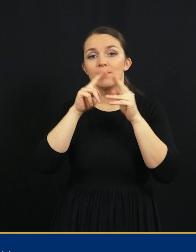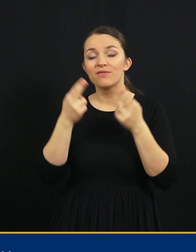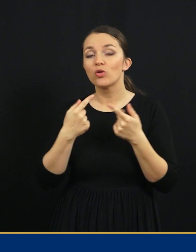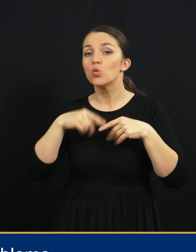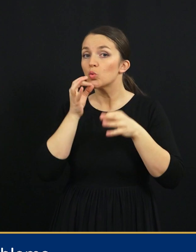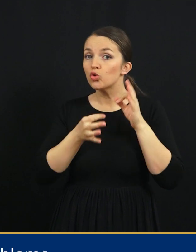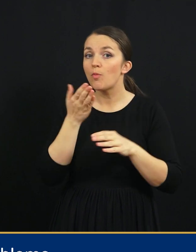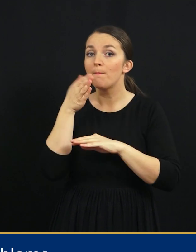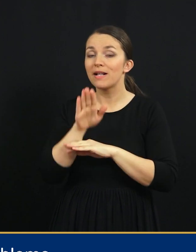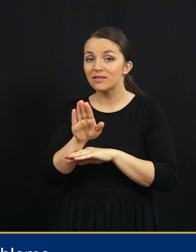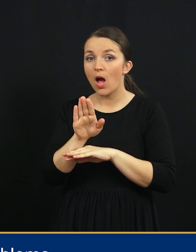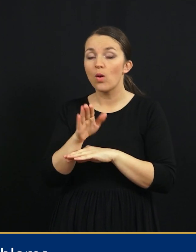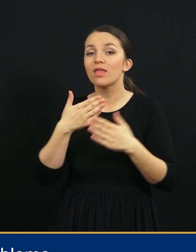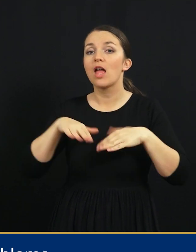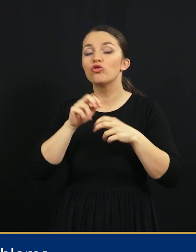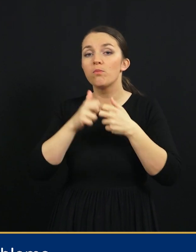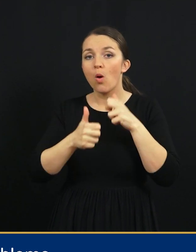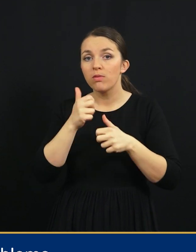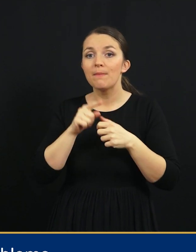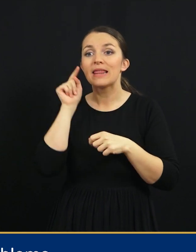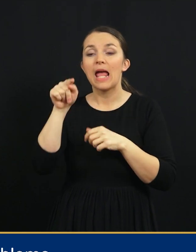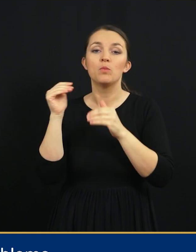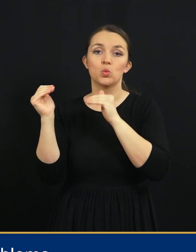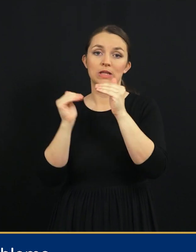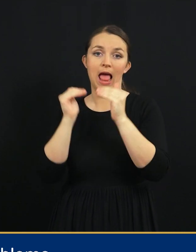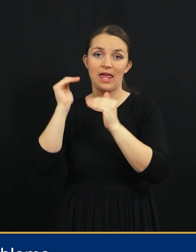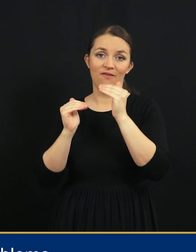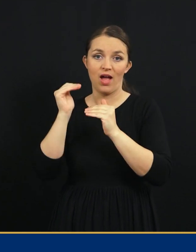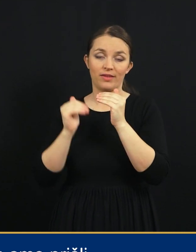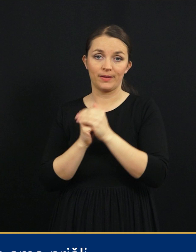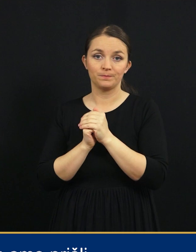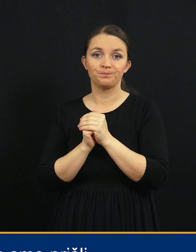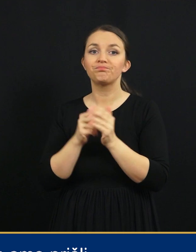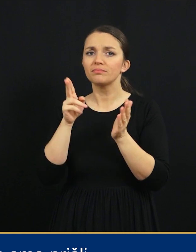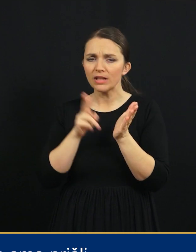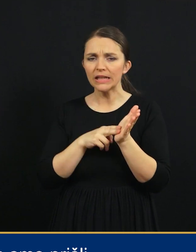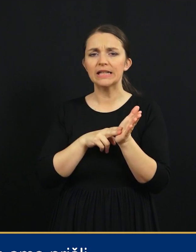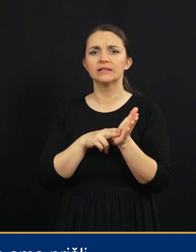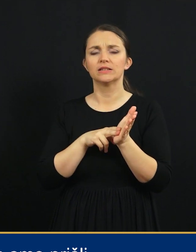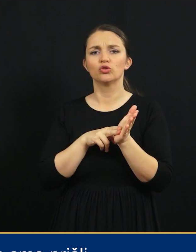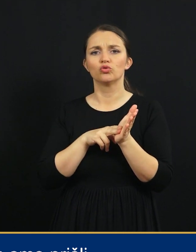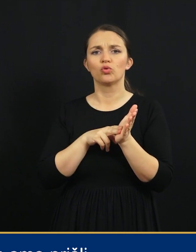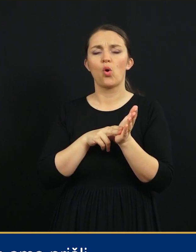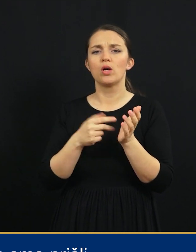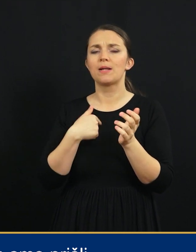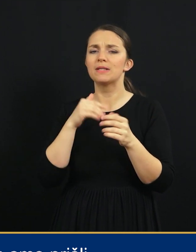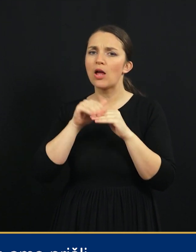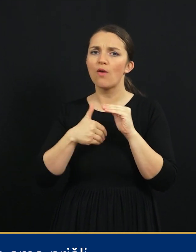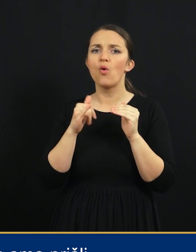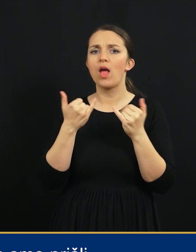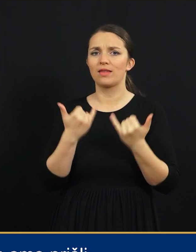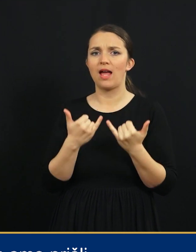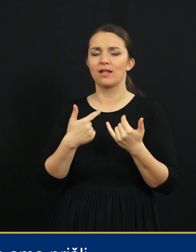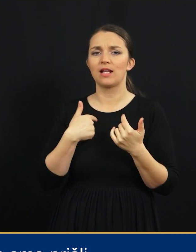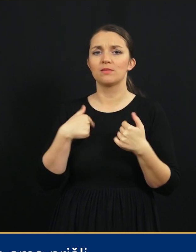svetu skušamo predstavljati naše probleme in jih tam usklajevati. Resnično sem zadovoljna